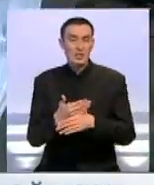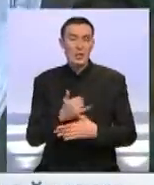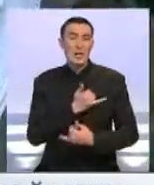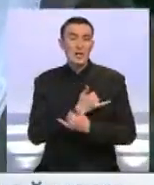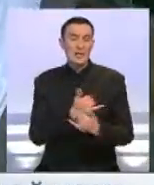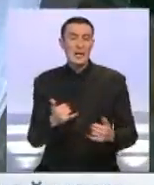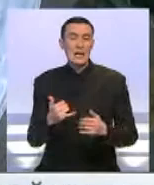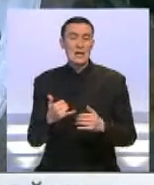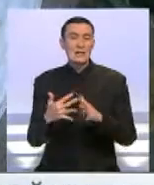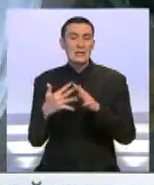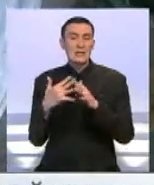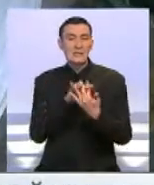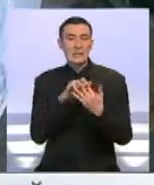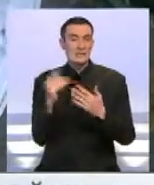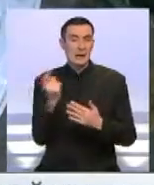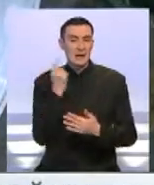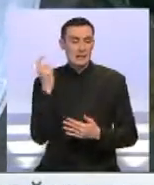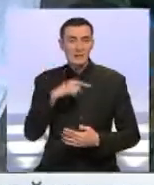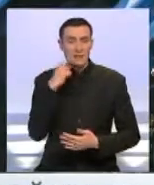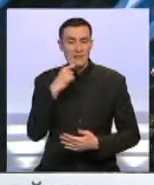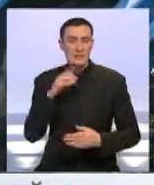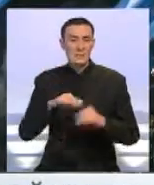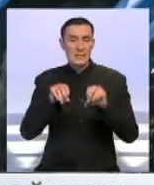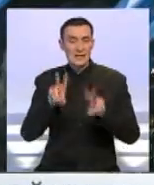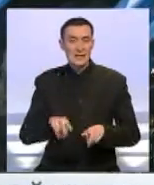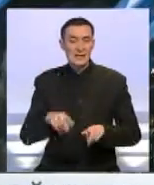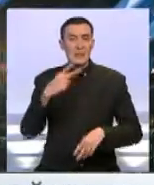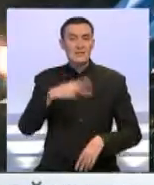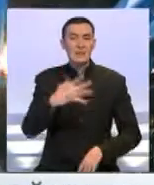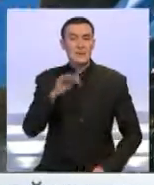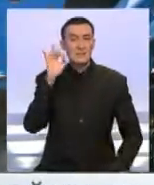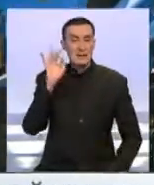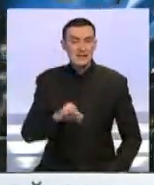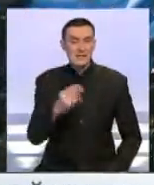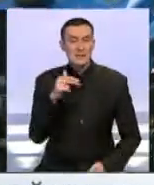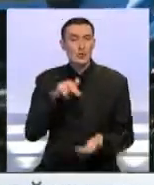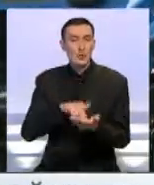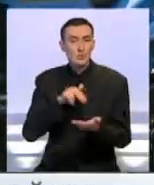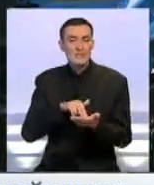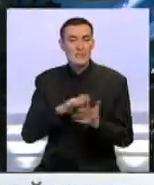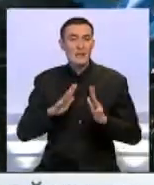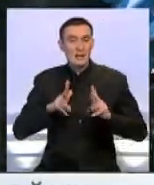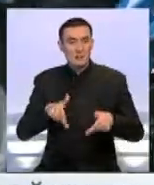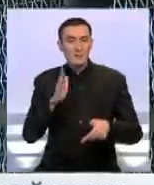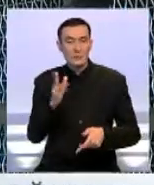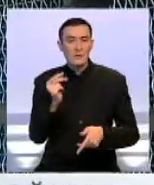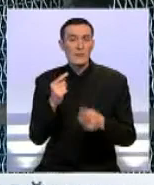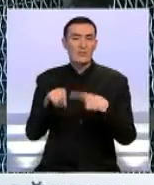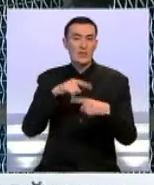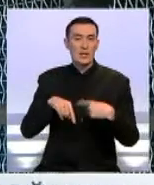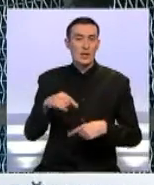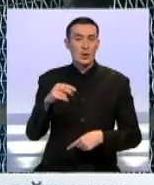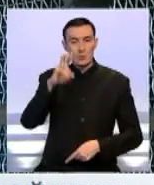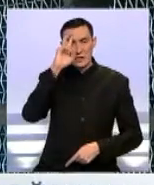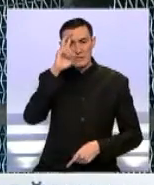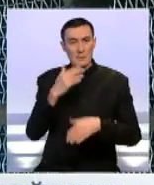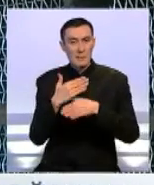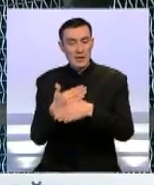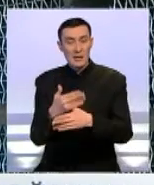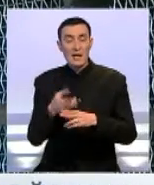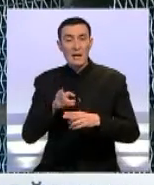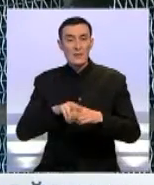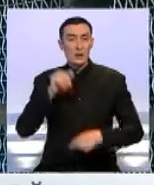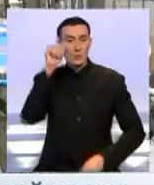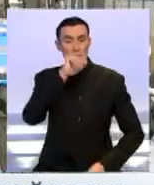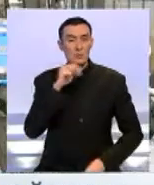для крестьянских хозяйств, отмечают специалисты. Ведь 25% от стоимости техники будет возвращать государство. В этом году